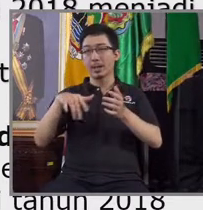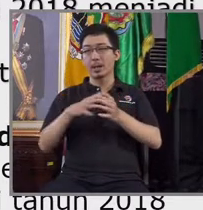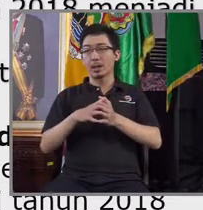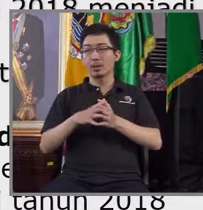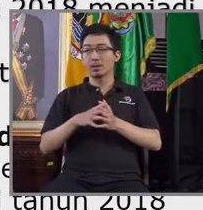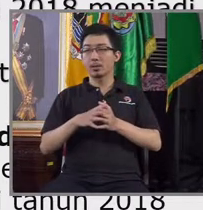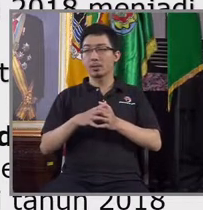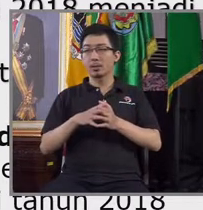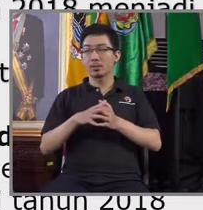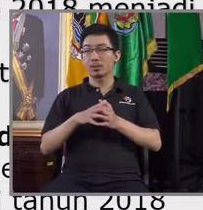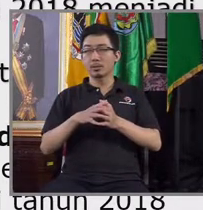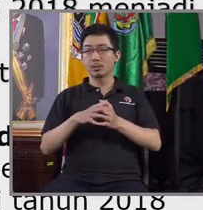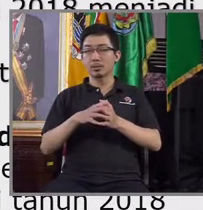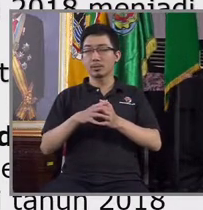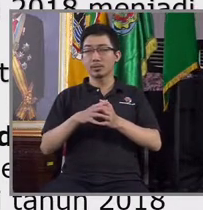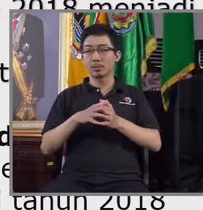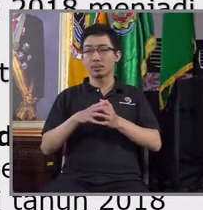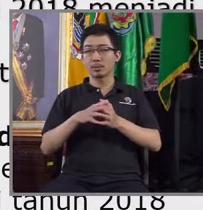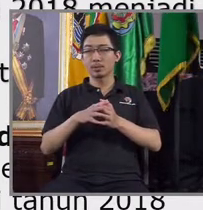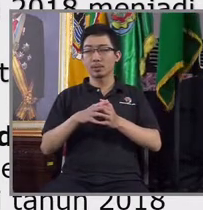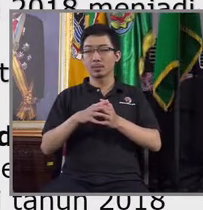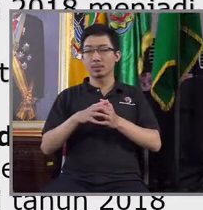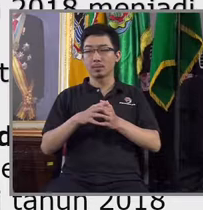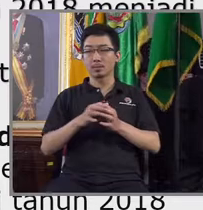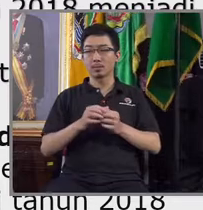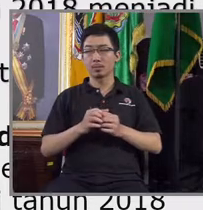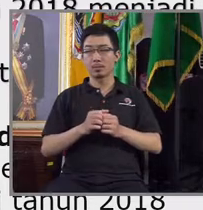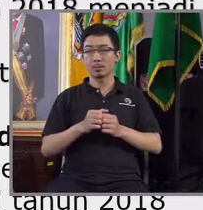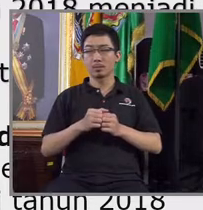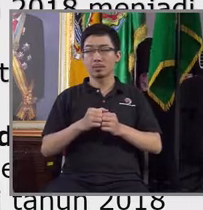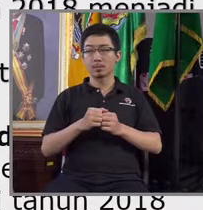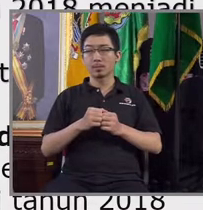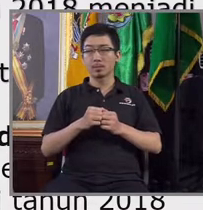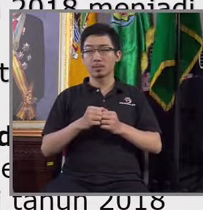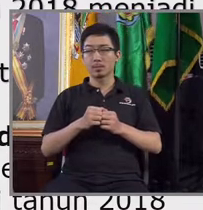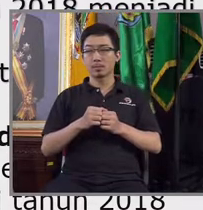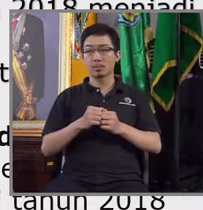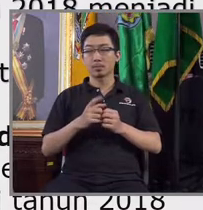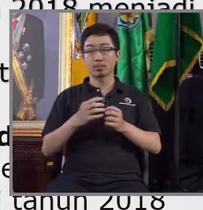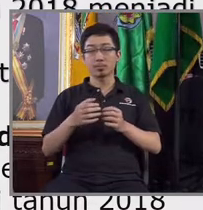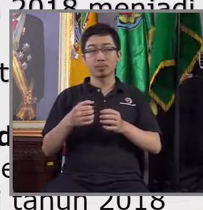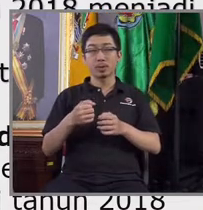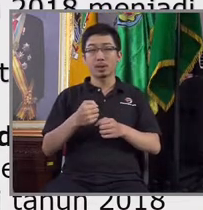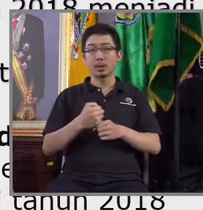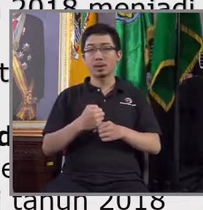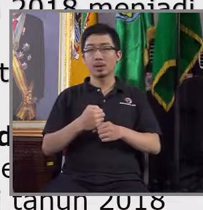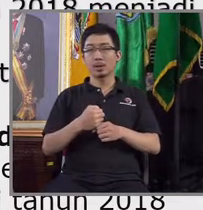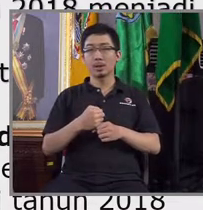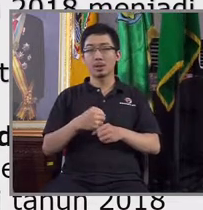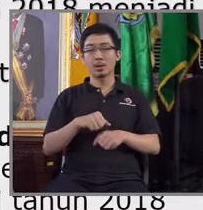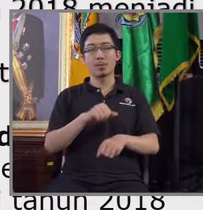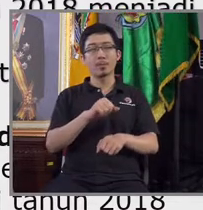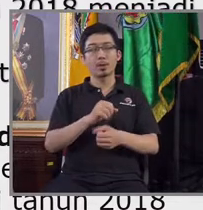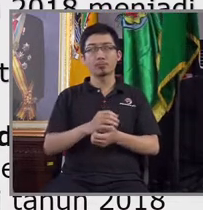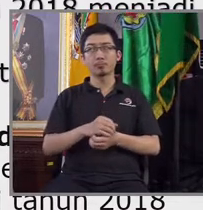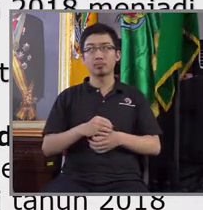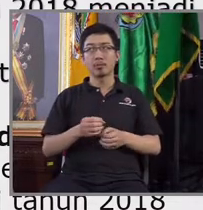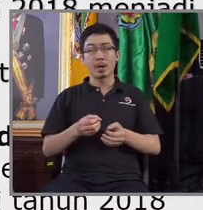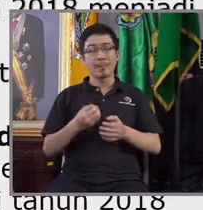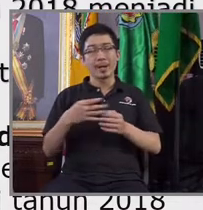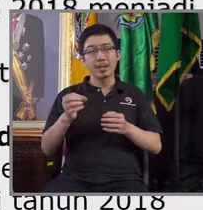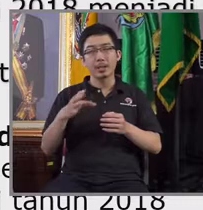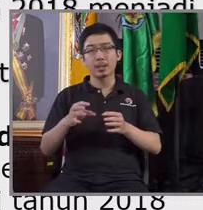karena tingginya produksi tivitas yaitu pertanian utamanya pajale yaitu padi